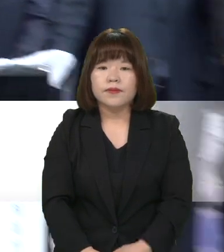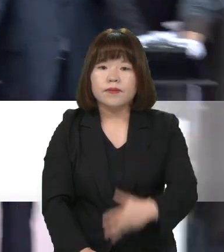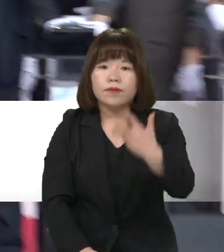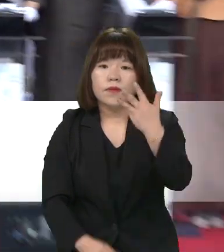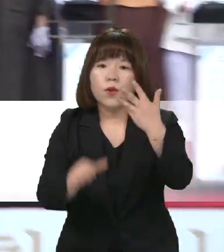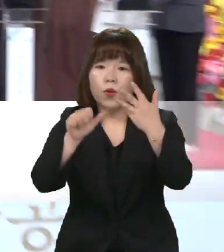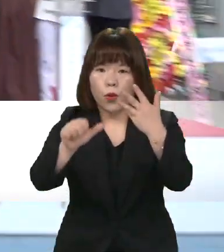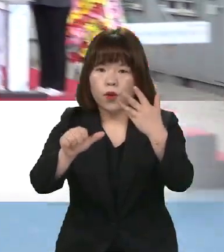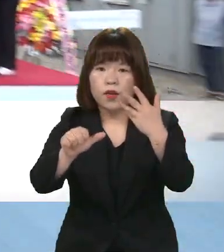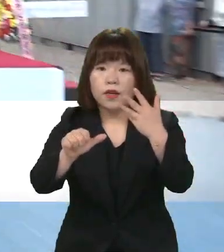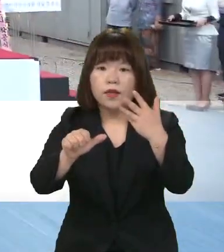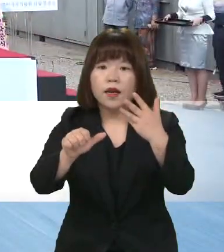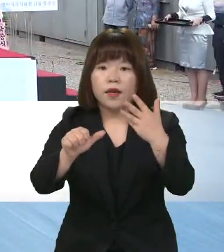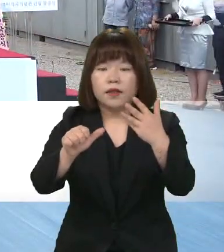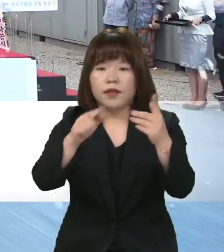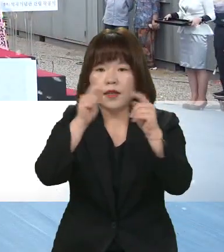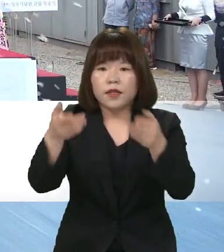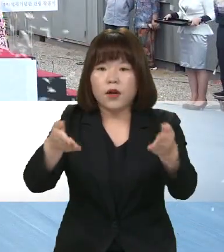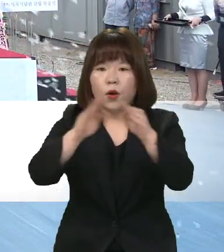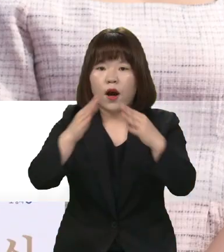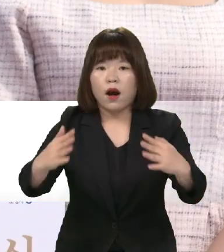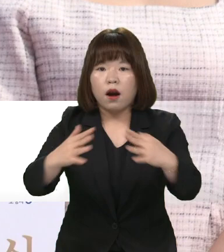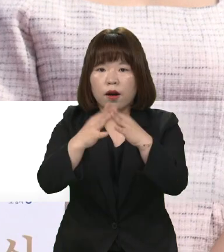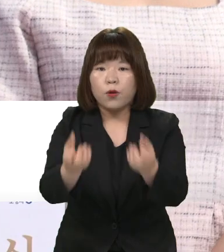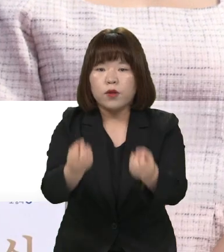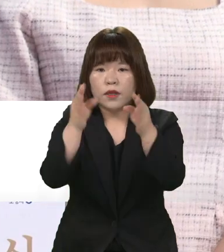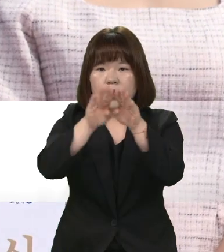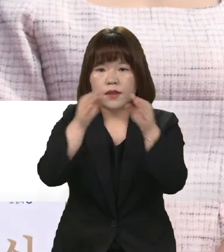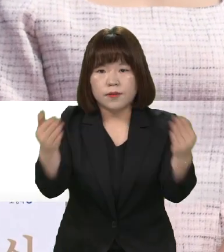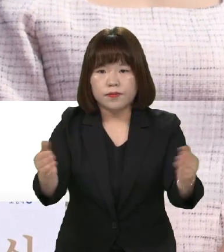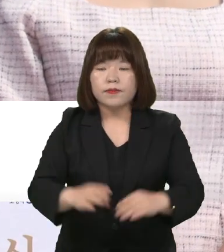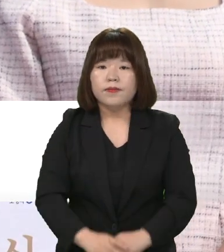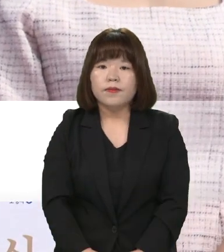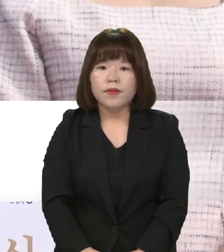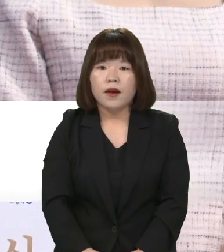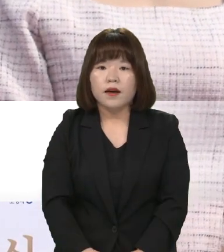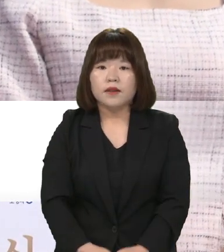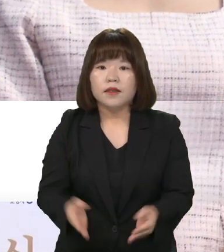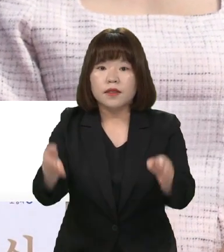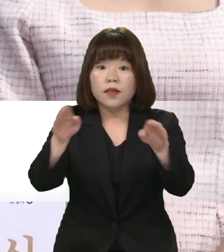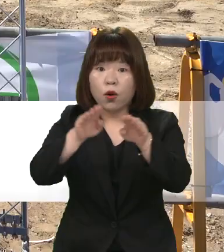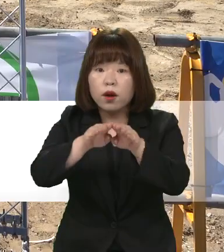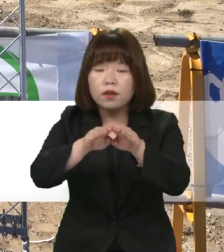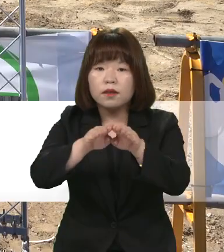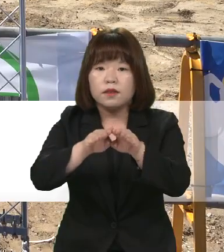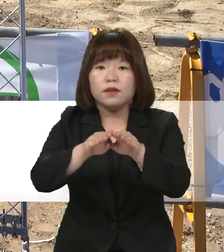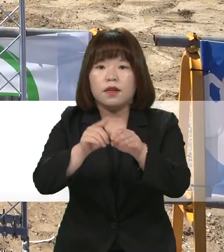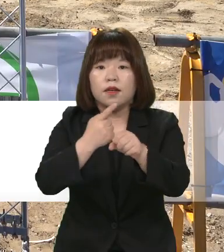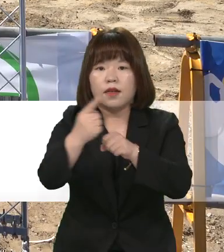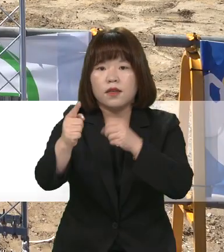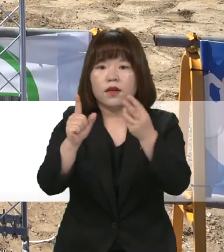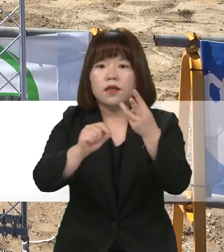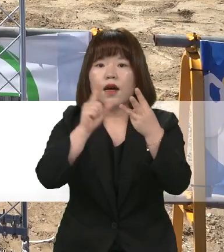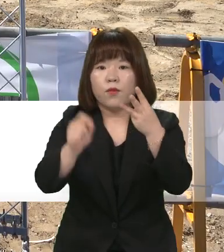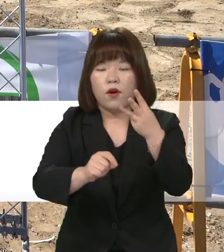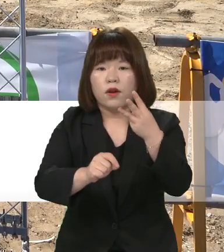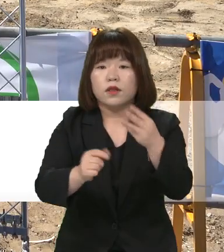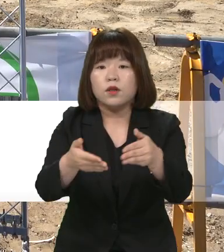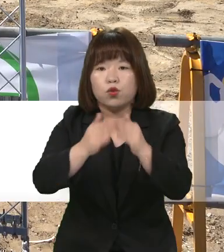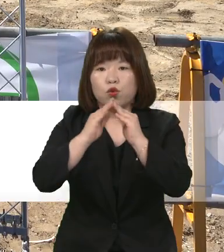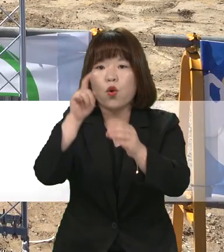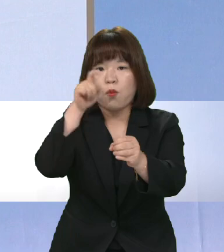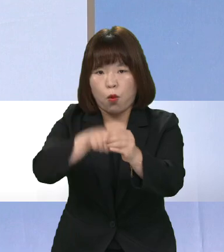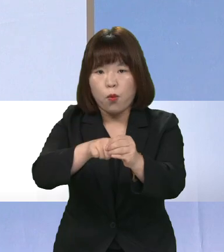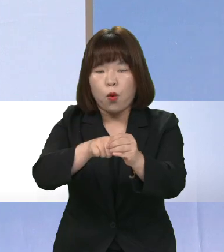지난 5일 포항 신은서 꼭 기념관 건립 사업 착공식을 가졌습니다 섞인 염과 는 2023 년 3월 준공을 목표로